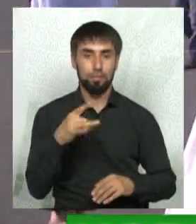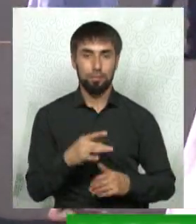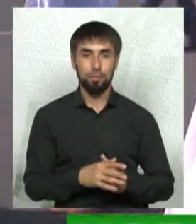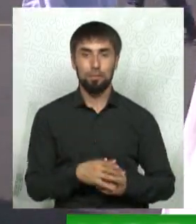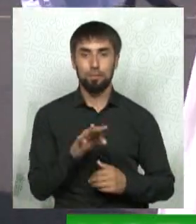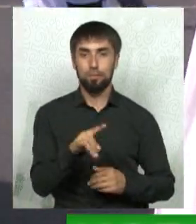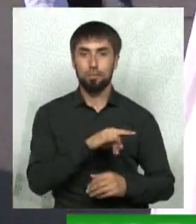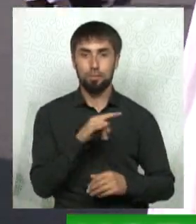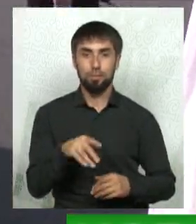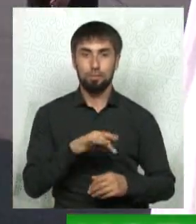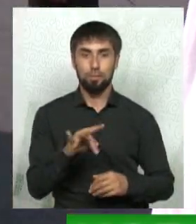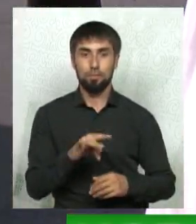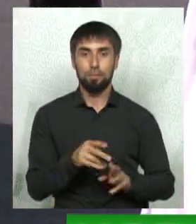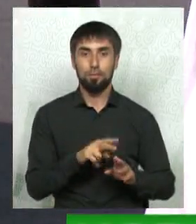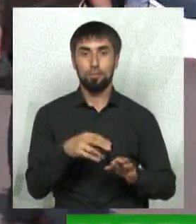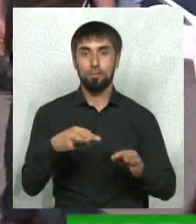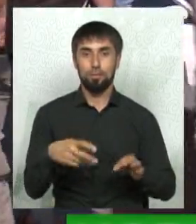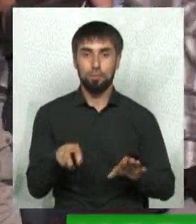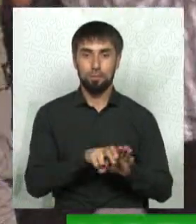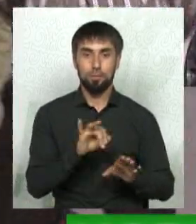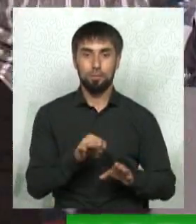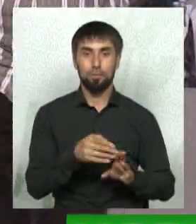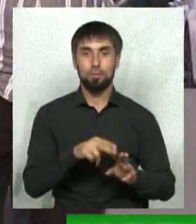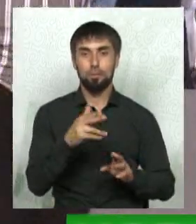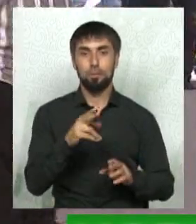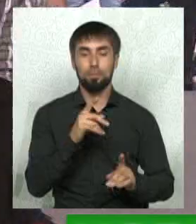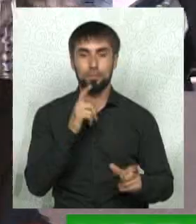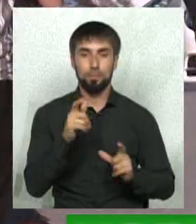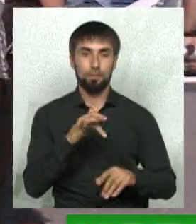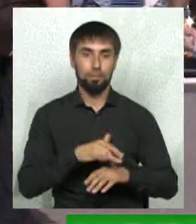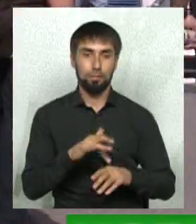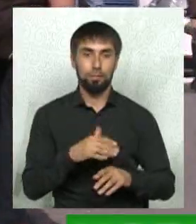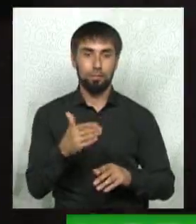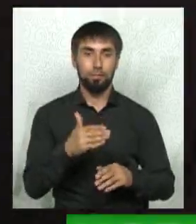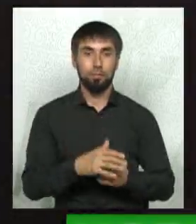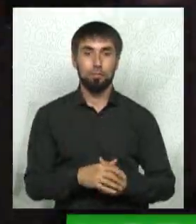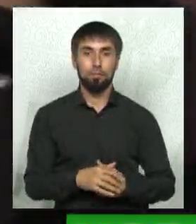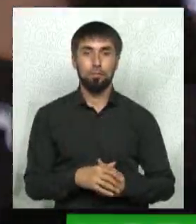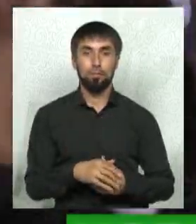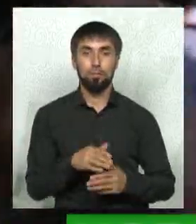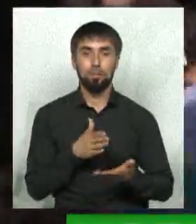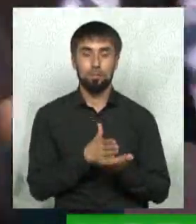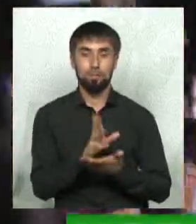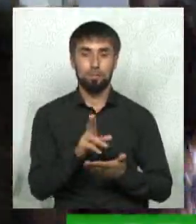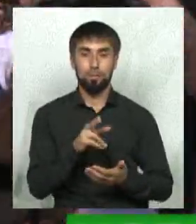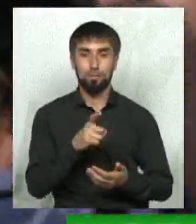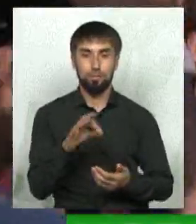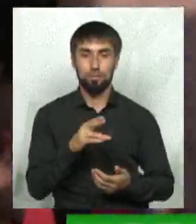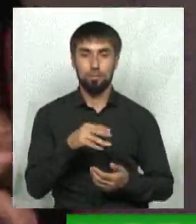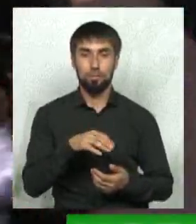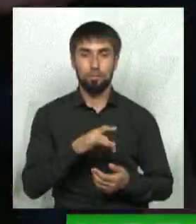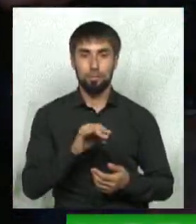По прилете Мусор пересел в автомобиль и под восторженные крики поклонников смешанных единоборств подъехал прямо ко входу в